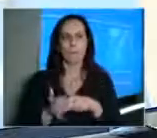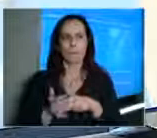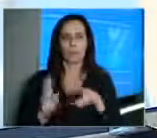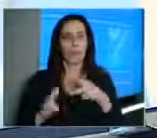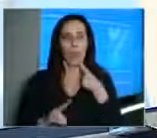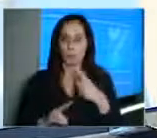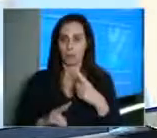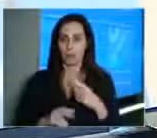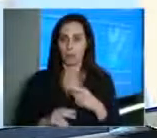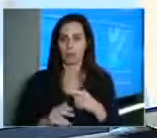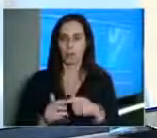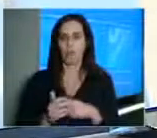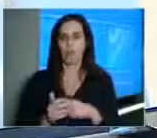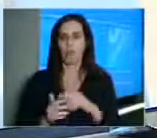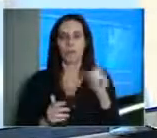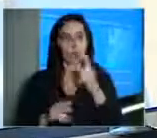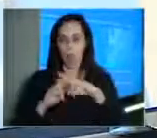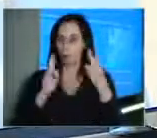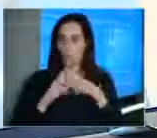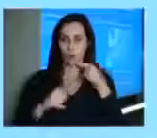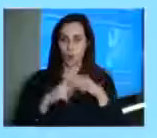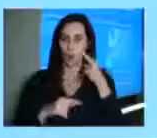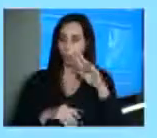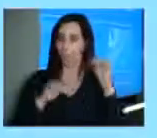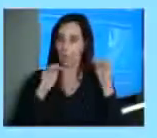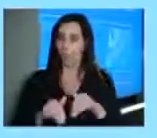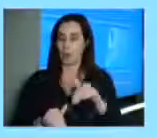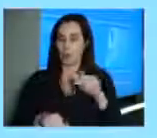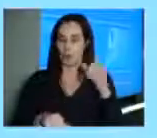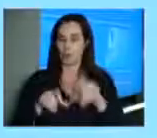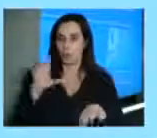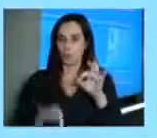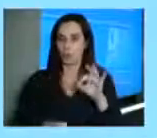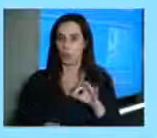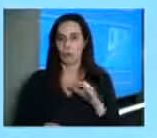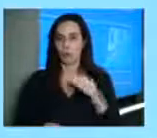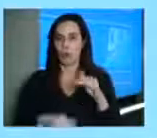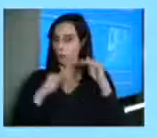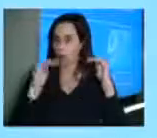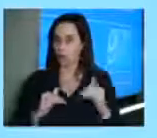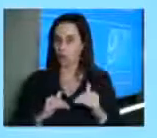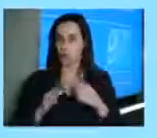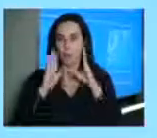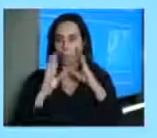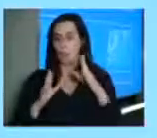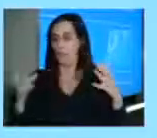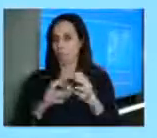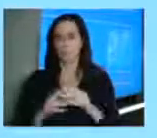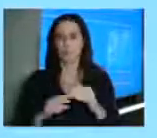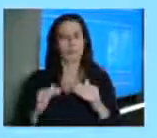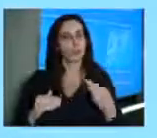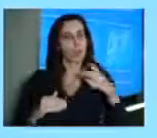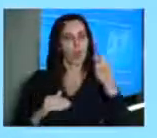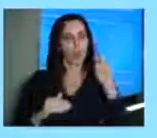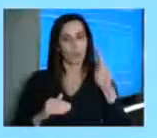יכול להגיד שבאופן רחב, אגב, בכל העולם בשנים האלה ראו ירידה בשיעור ההצבעה. הייתה ירידה באמון במפלגות בעולם, עלייה